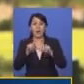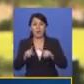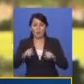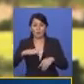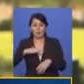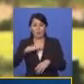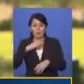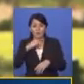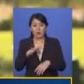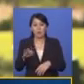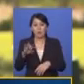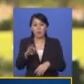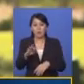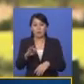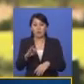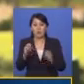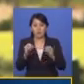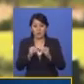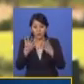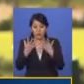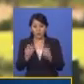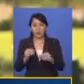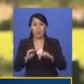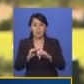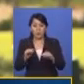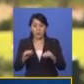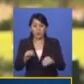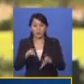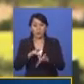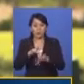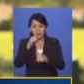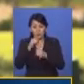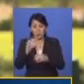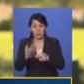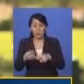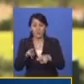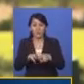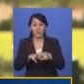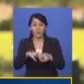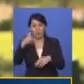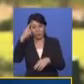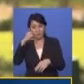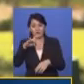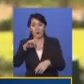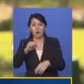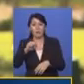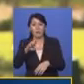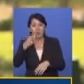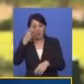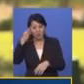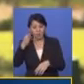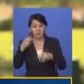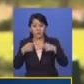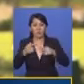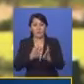қойылады. Әрине, келген мейманды 10 күн бойы теңіздің жағасында ұстап тұру мүмкін емес. Ол үшін біз Түркия мен Араб елдерінің тәжірибесіне сүйеніп,